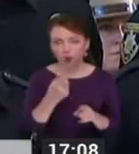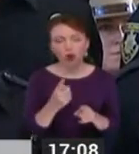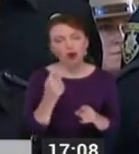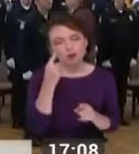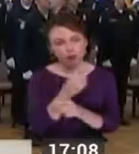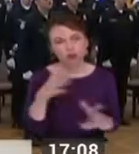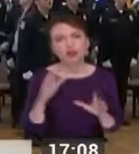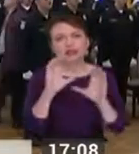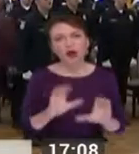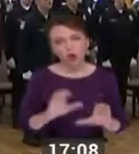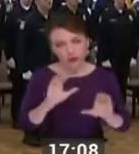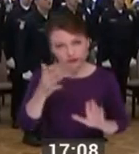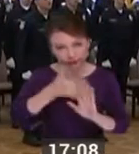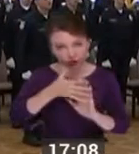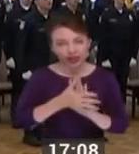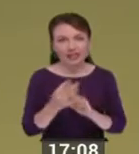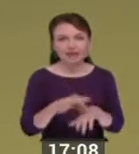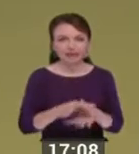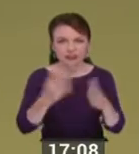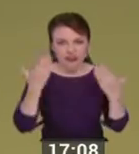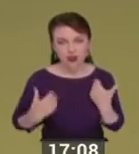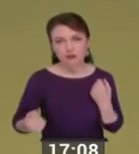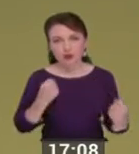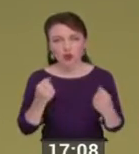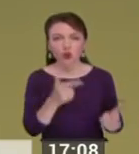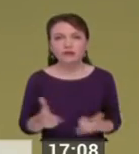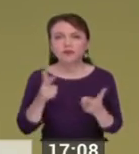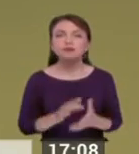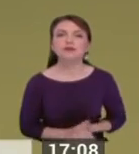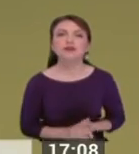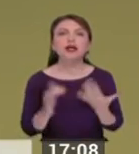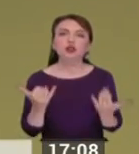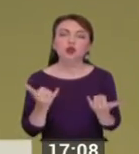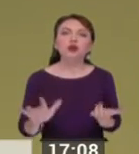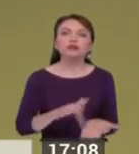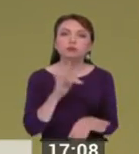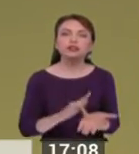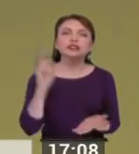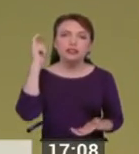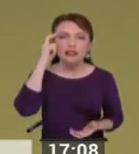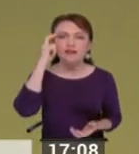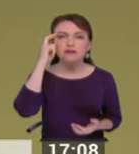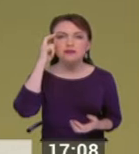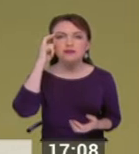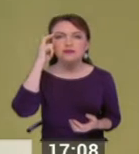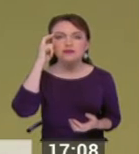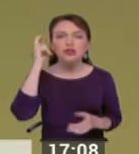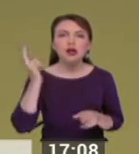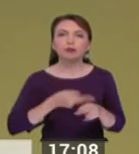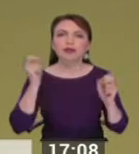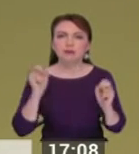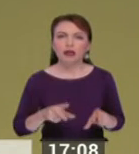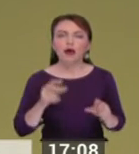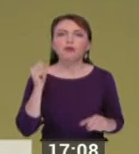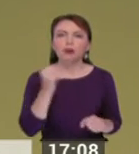вивченню законодавства і фізичній підготовці. Сьогодні в місті Києві безпека